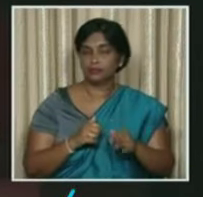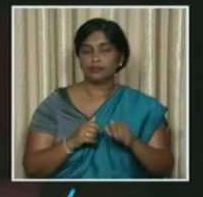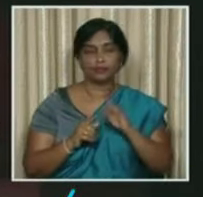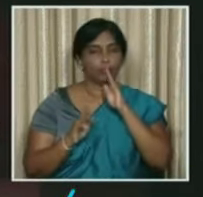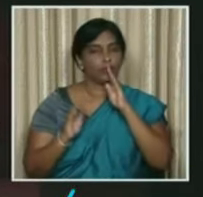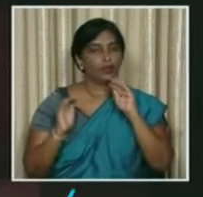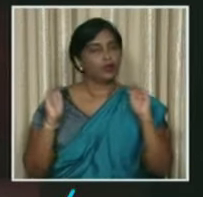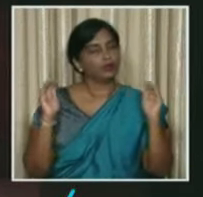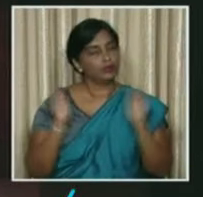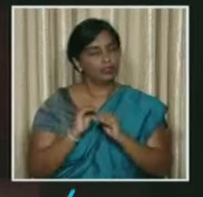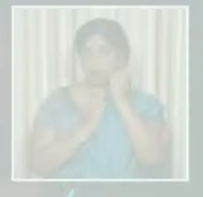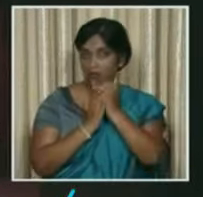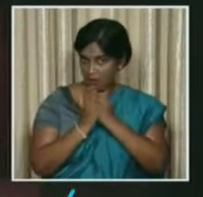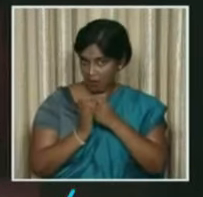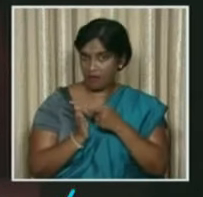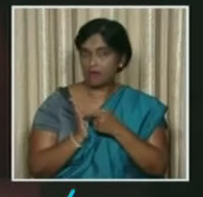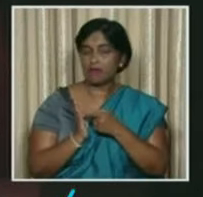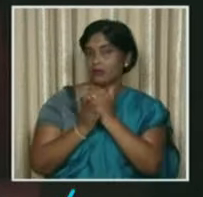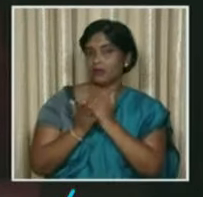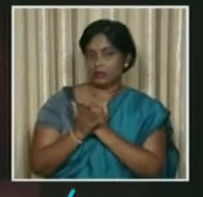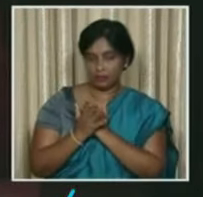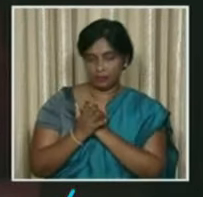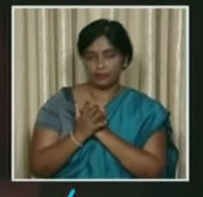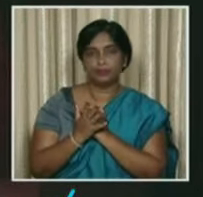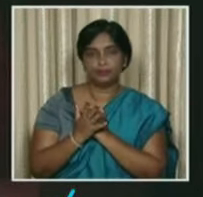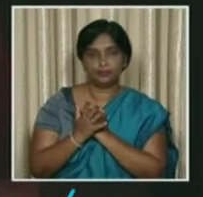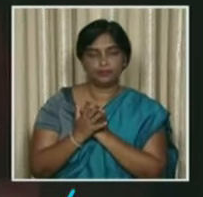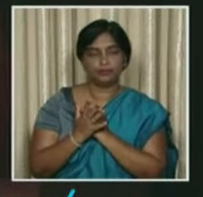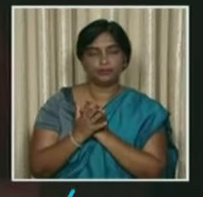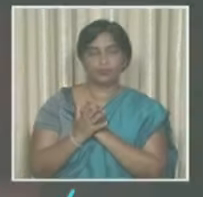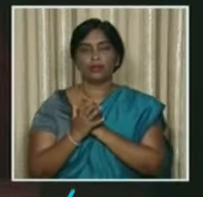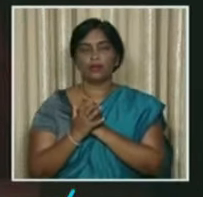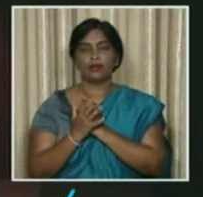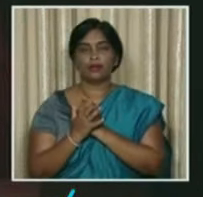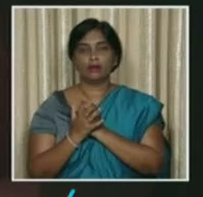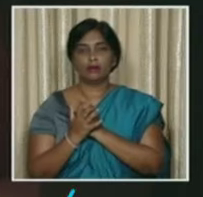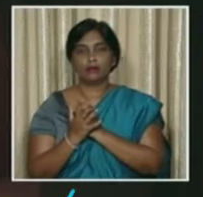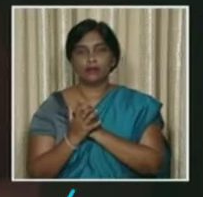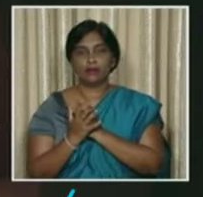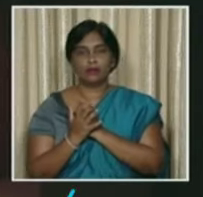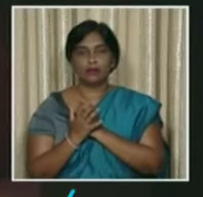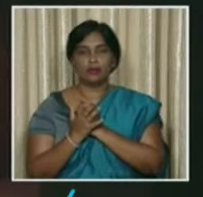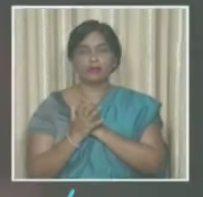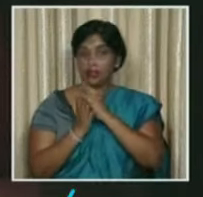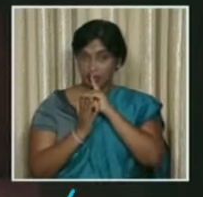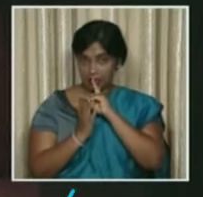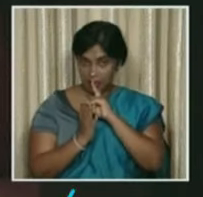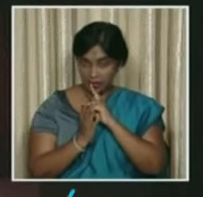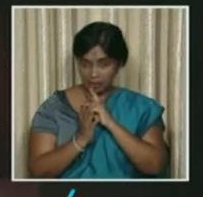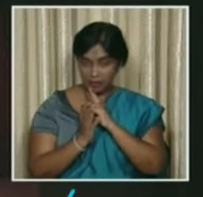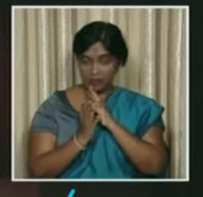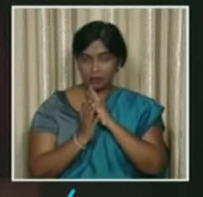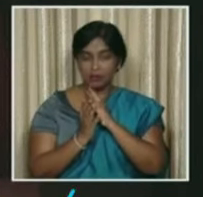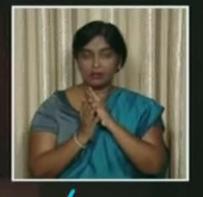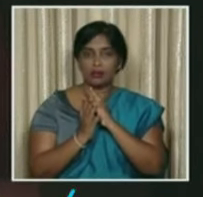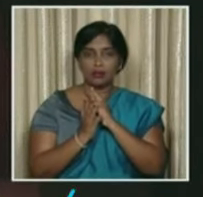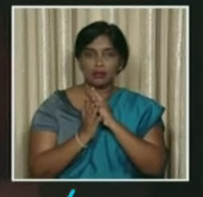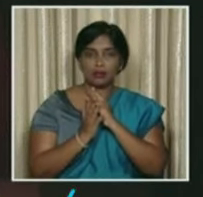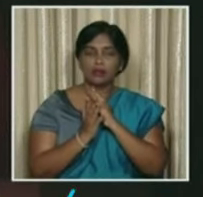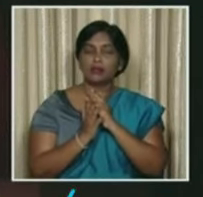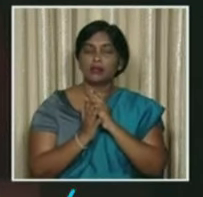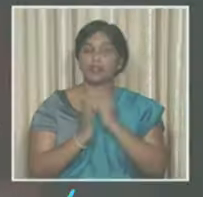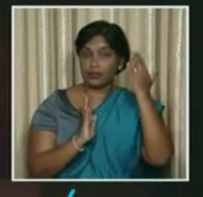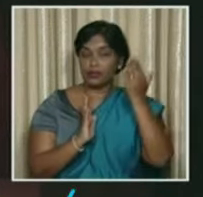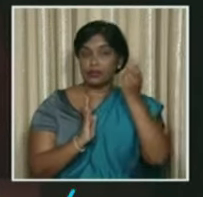Ardavashin Itukarati Yojana Tibet, A Kavare, Verite Research Ayatane, Samikshanikin Pasu Kienava, Visheshita Yojana